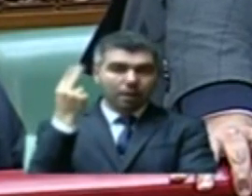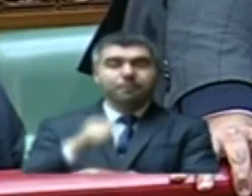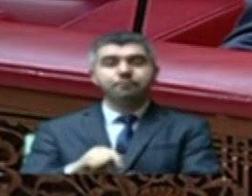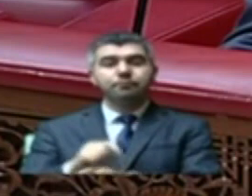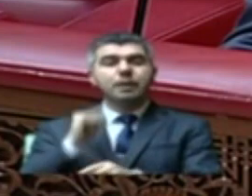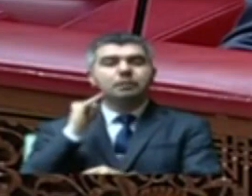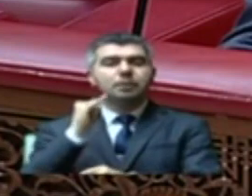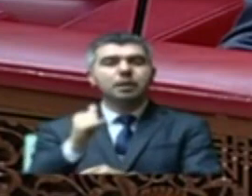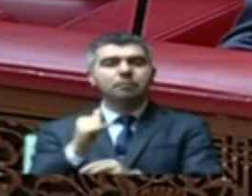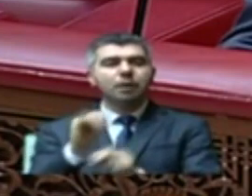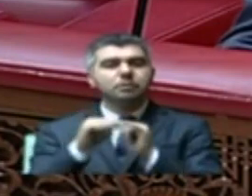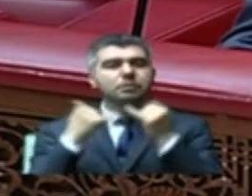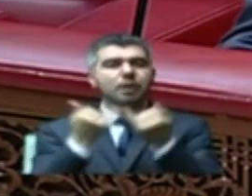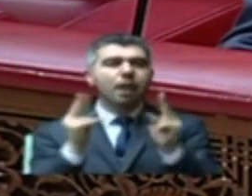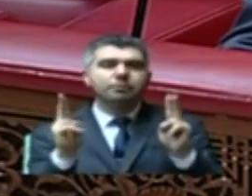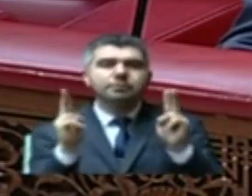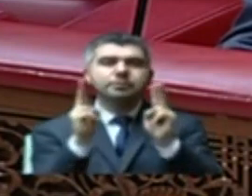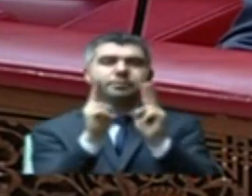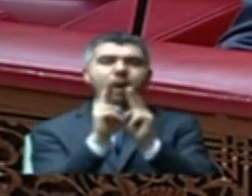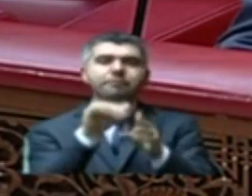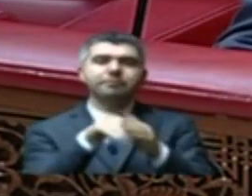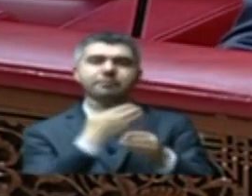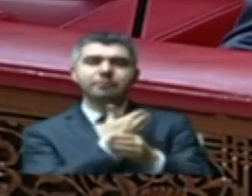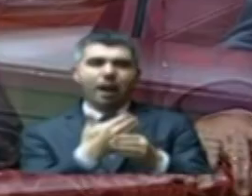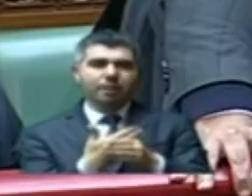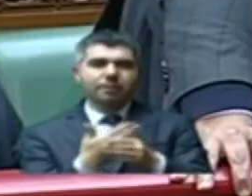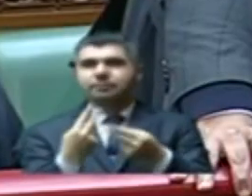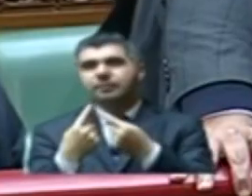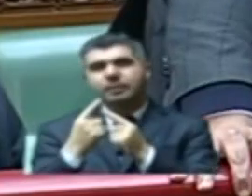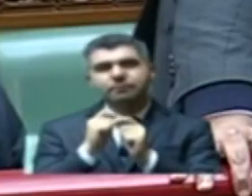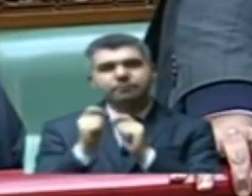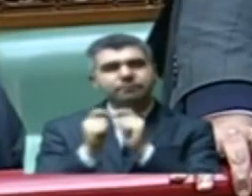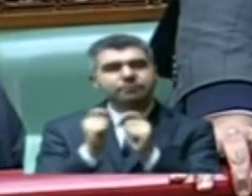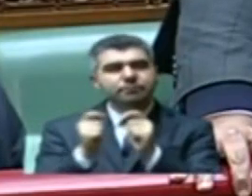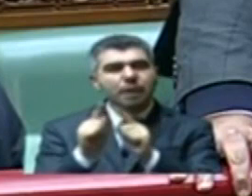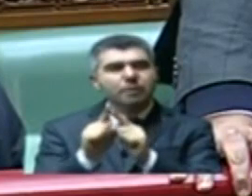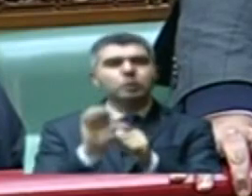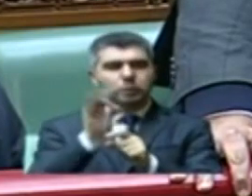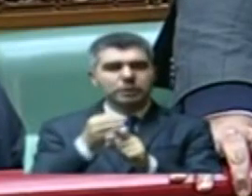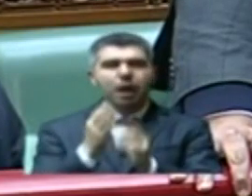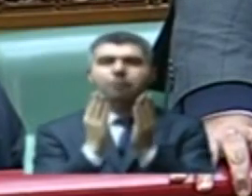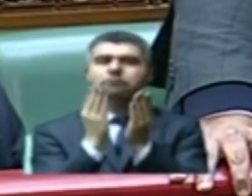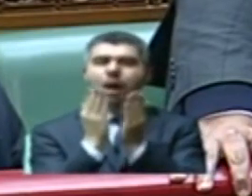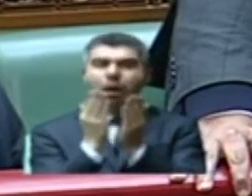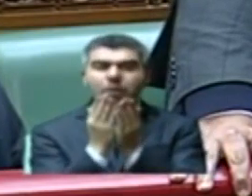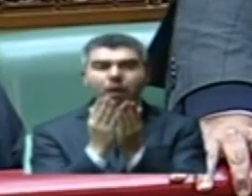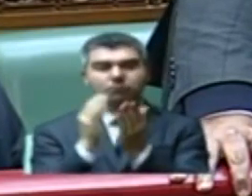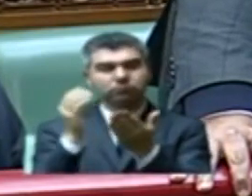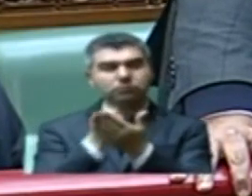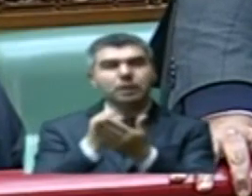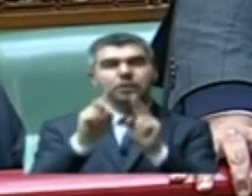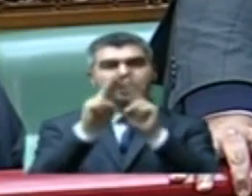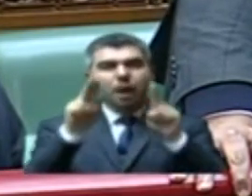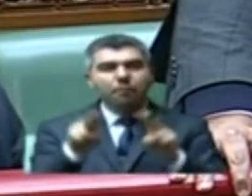لقاءات متواصله معهم كبرلمانيين ان السؤال الجوهري والسؤال الوحيد احنا قرينا وصلنا وخدينا شواهد